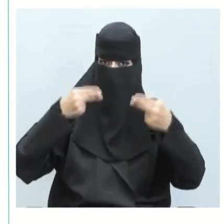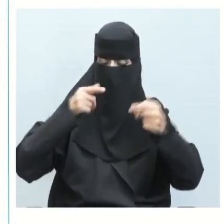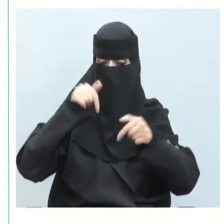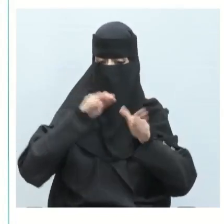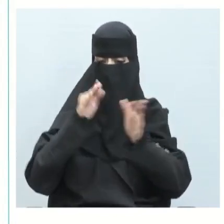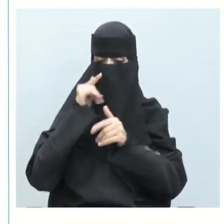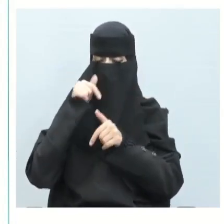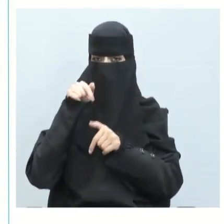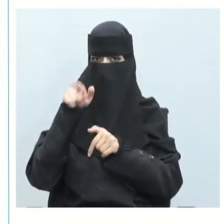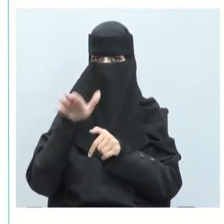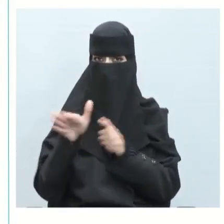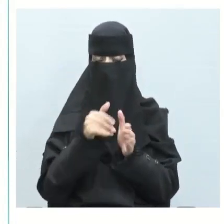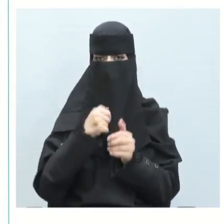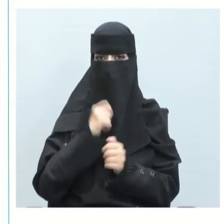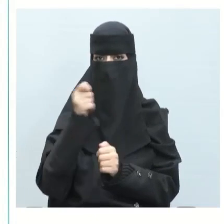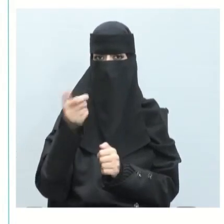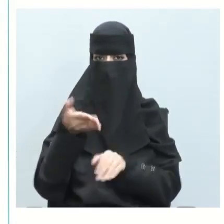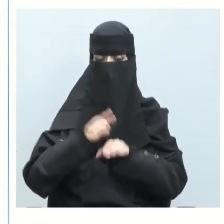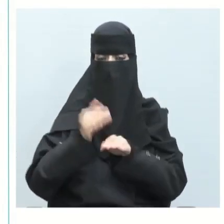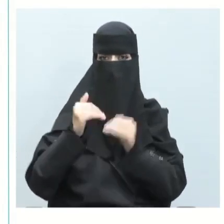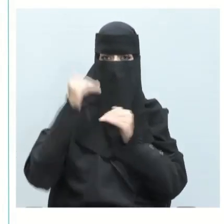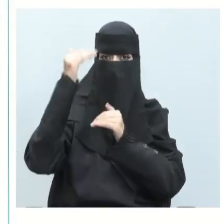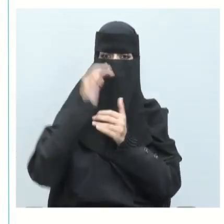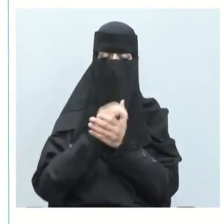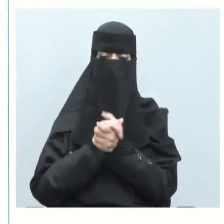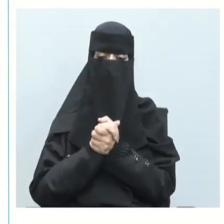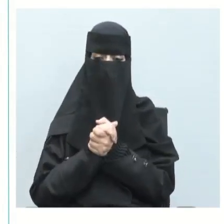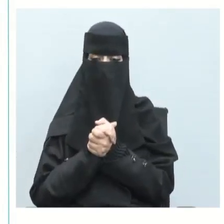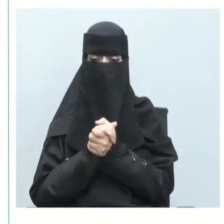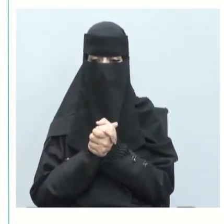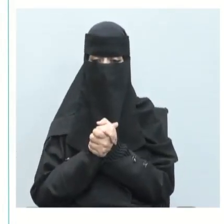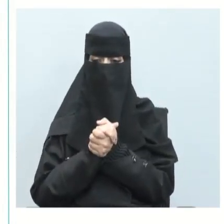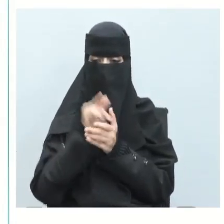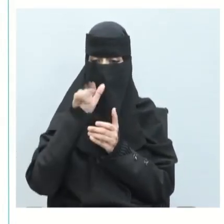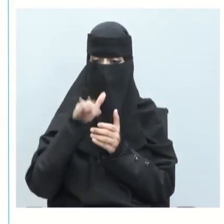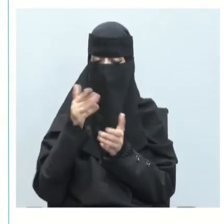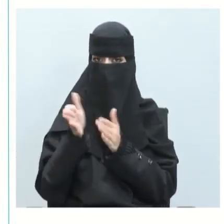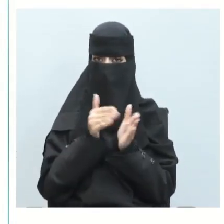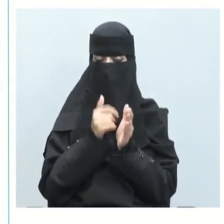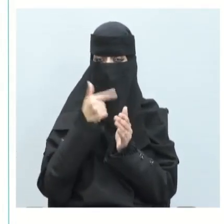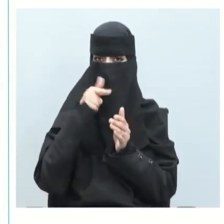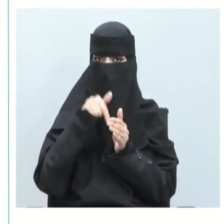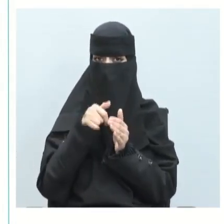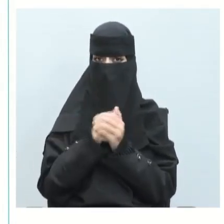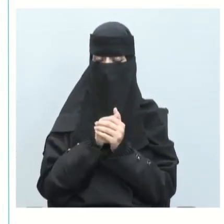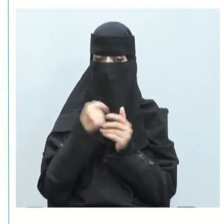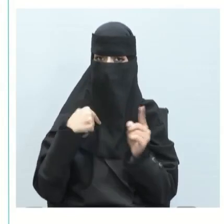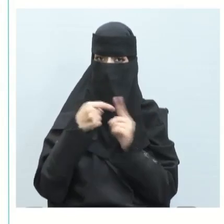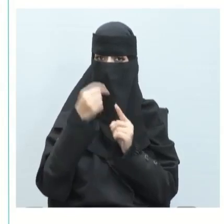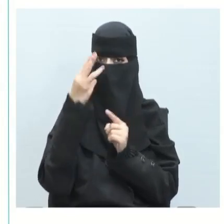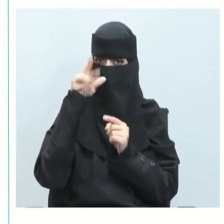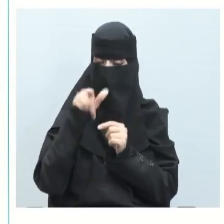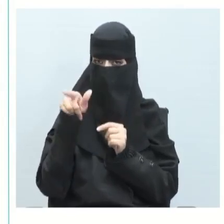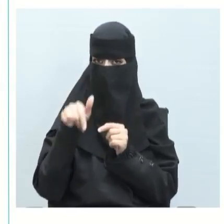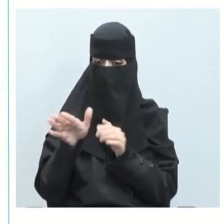الفعاليه لحصول على ايراد اعلى ذكرنا ايضا هنالك لدينا هدف ثالث